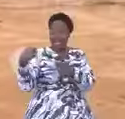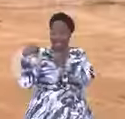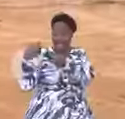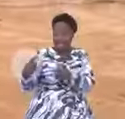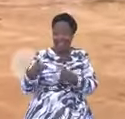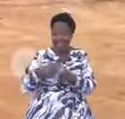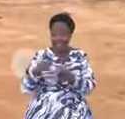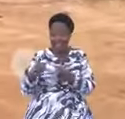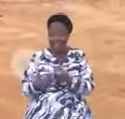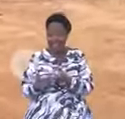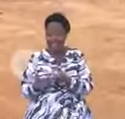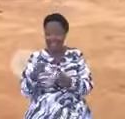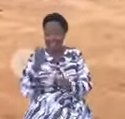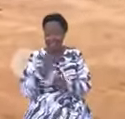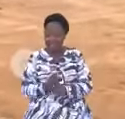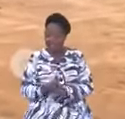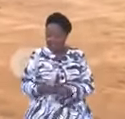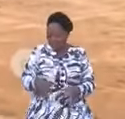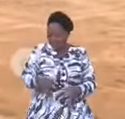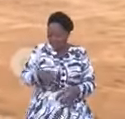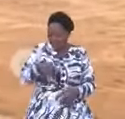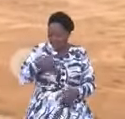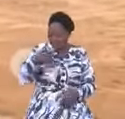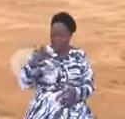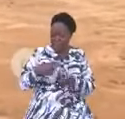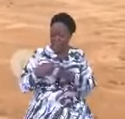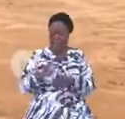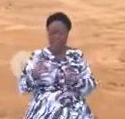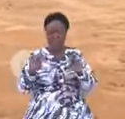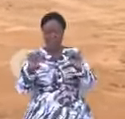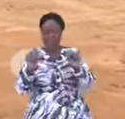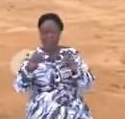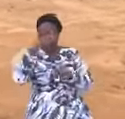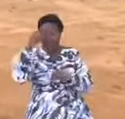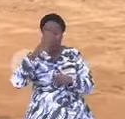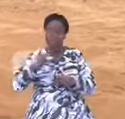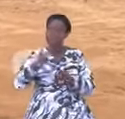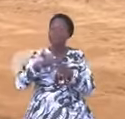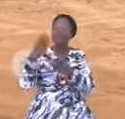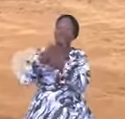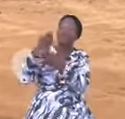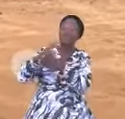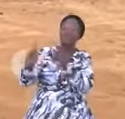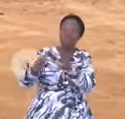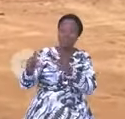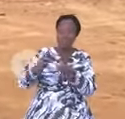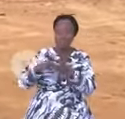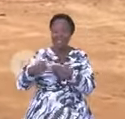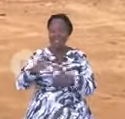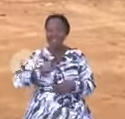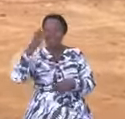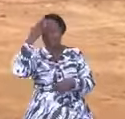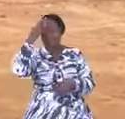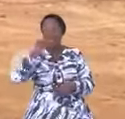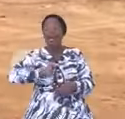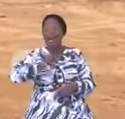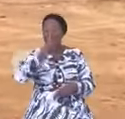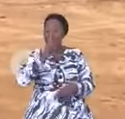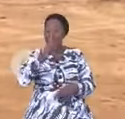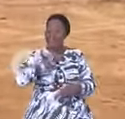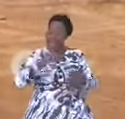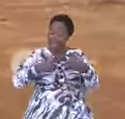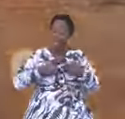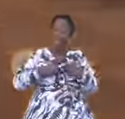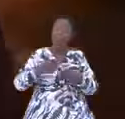quand je voudrais pas de débat n'est pas tu me dérangeait a donc pour une 2e les séparer a